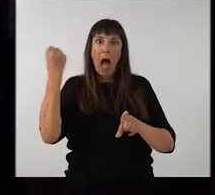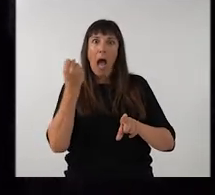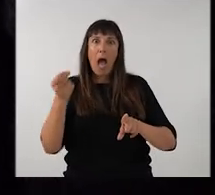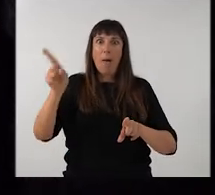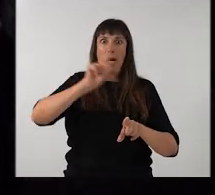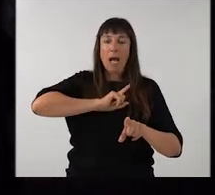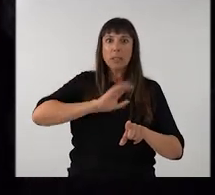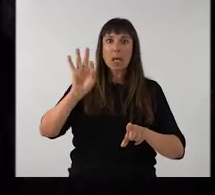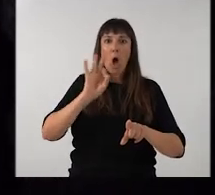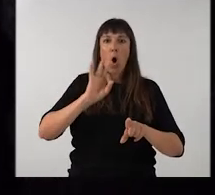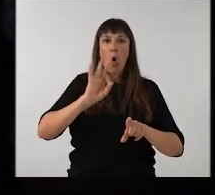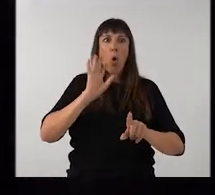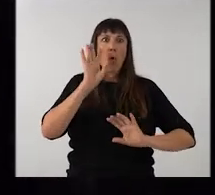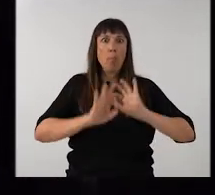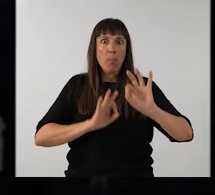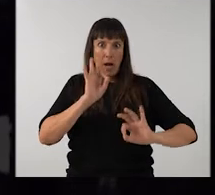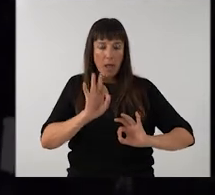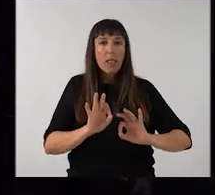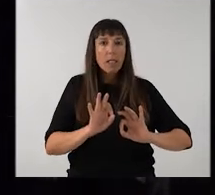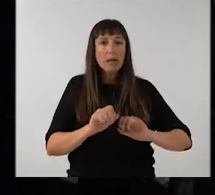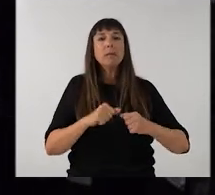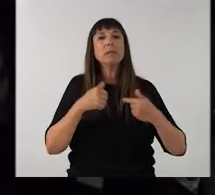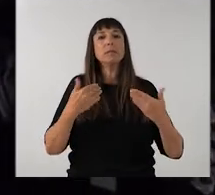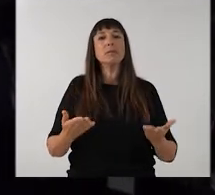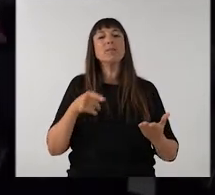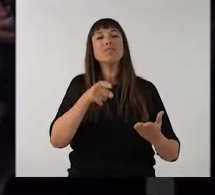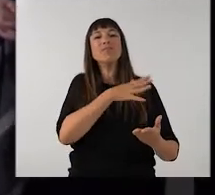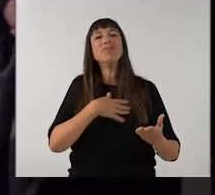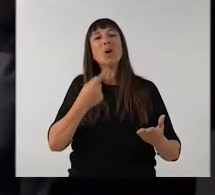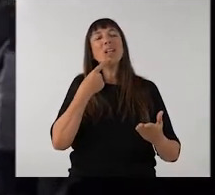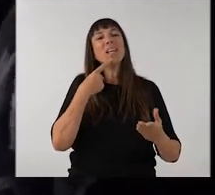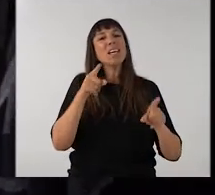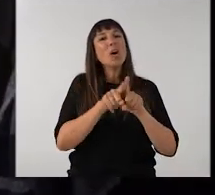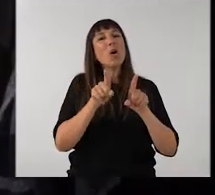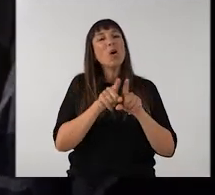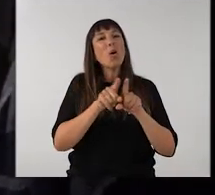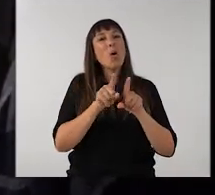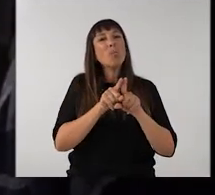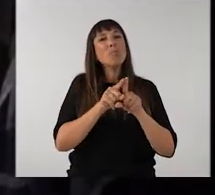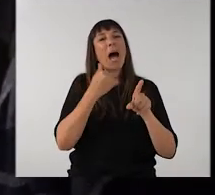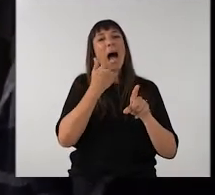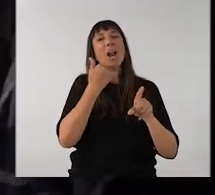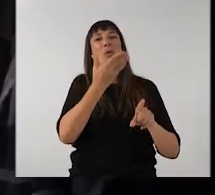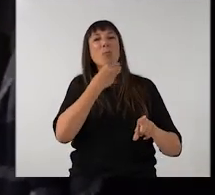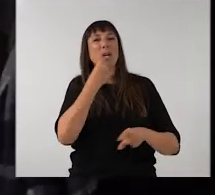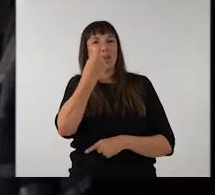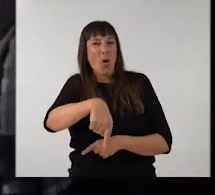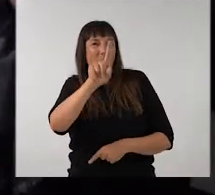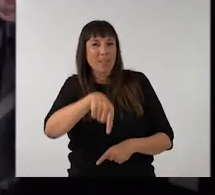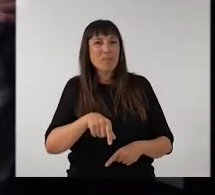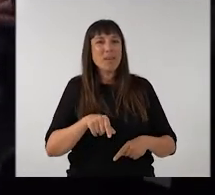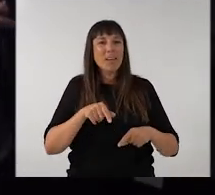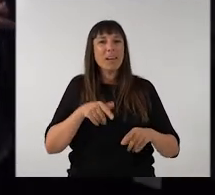sobte podien ser com un motiu, quasi com una amenaça o un risc. I això és quelcom que